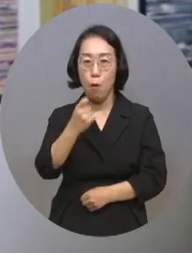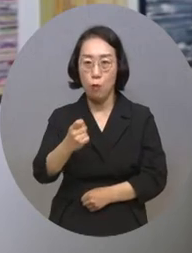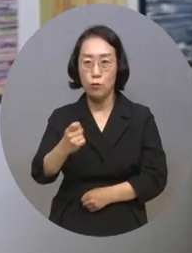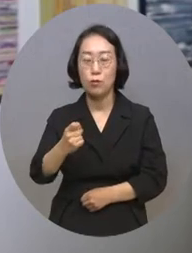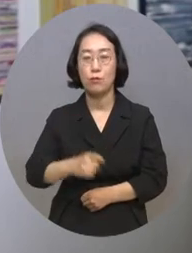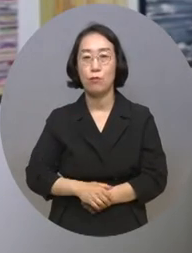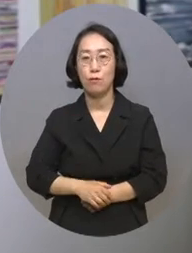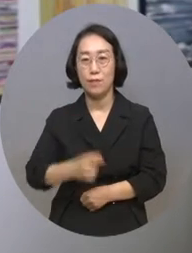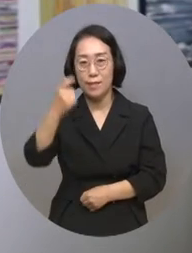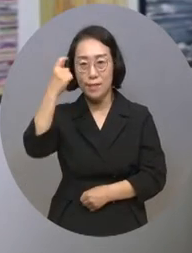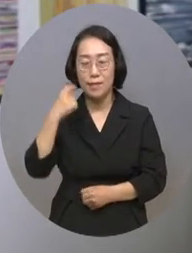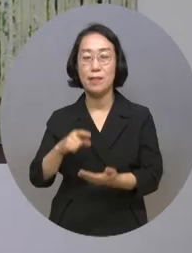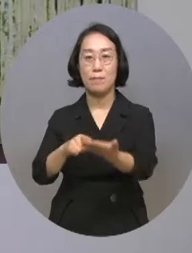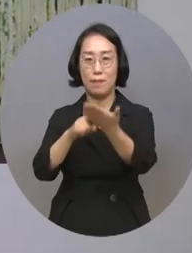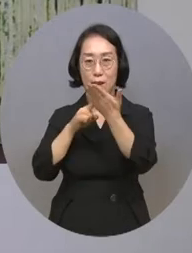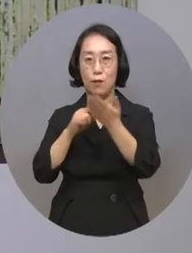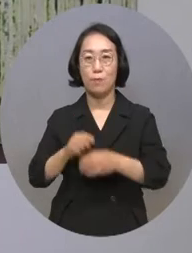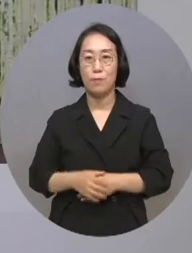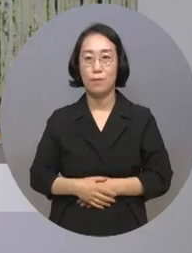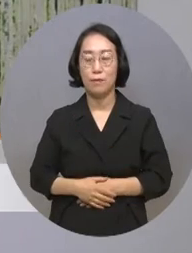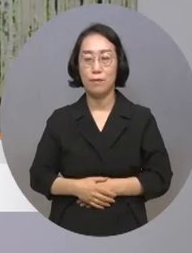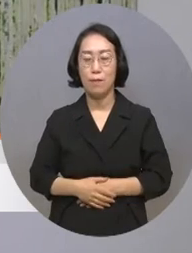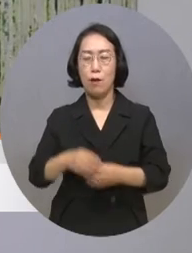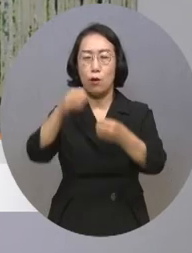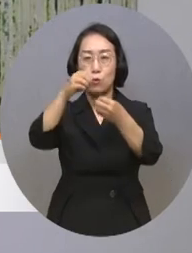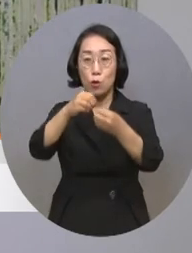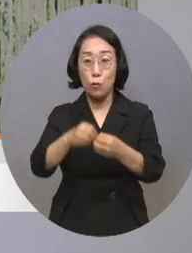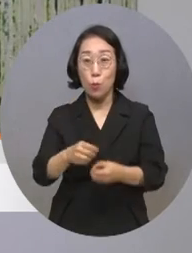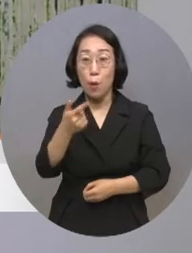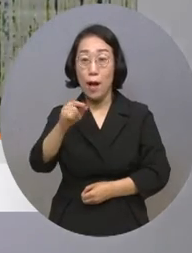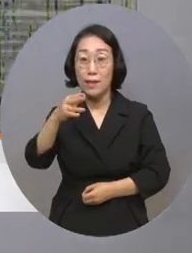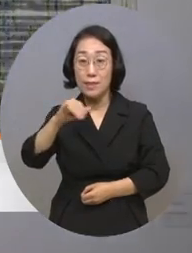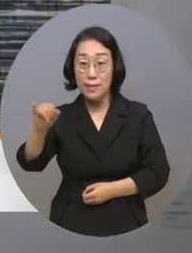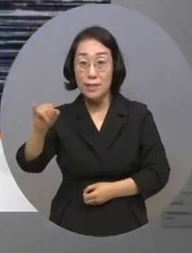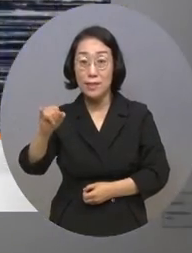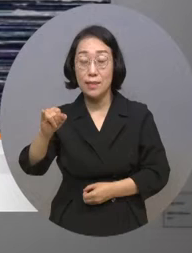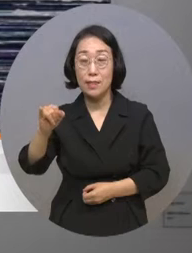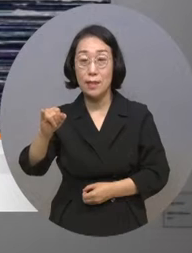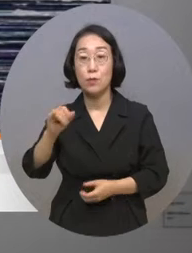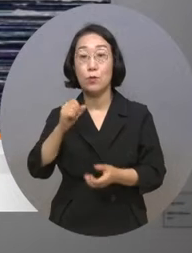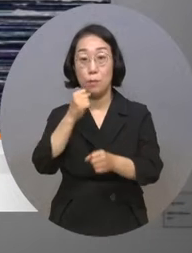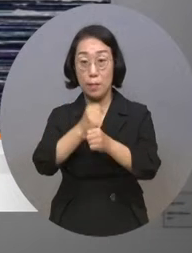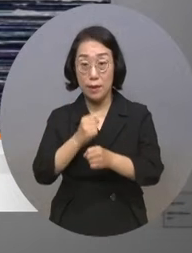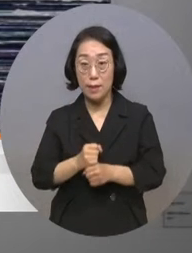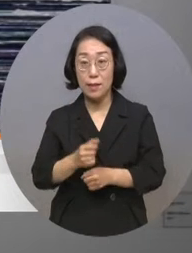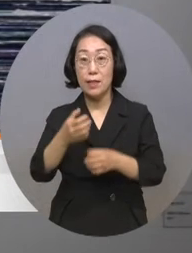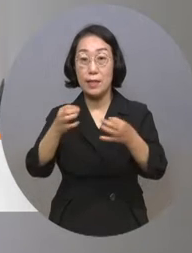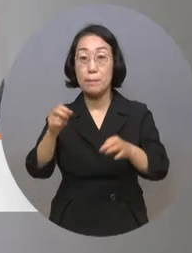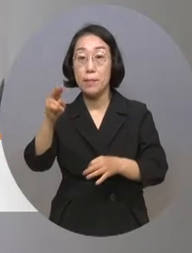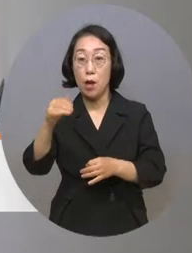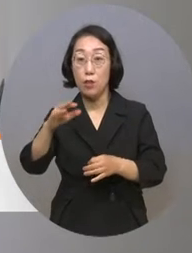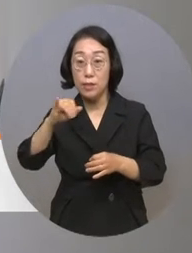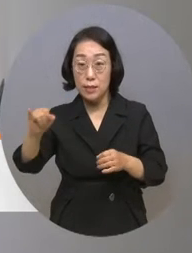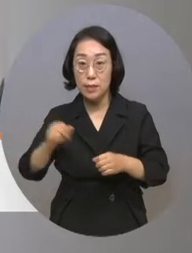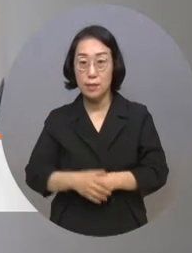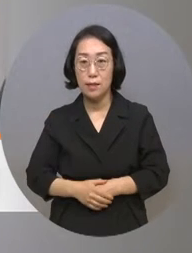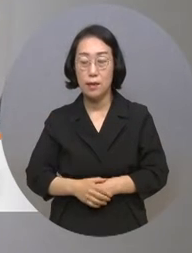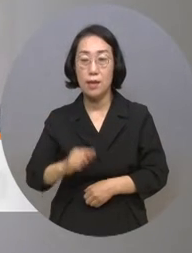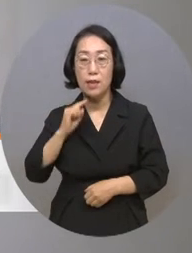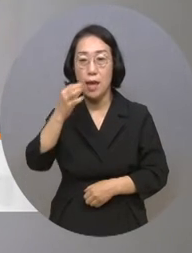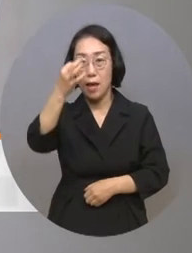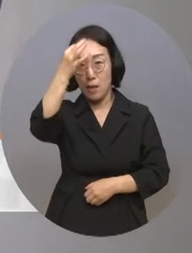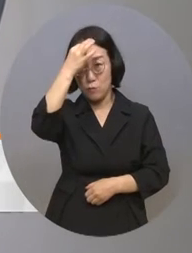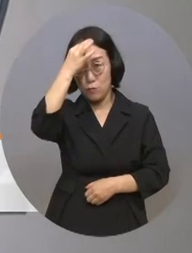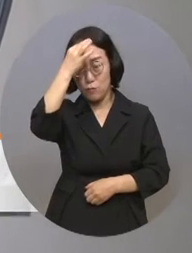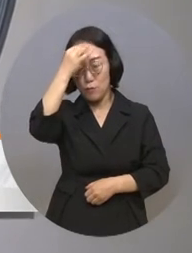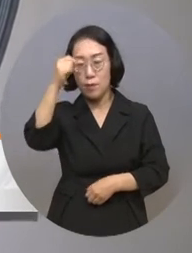그대로 진하게 배어 있습니다. 전통 소재 한지로 작업을 해온 김현지 작가의 독창적인 예술적